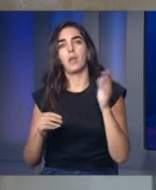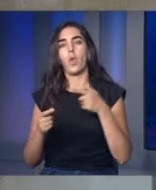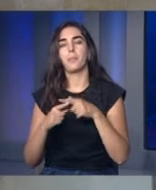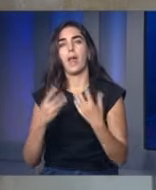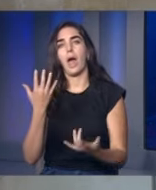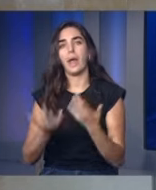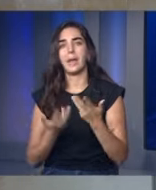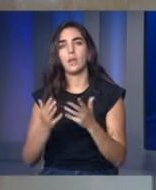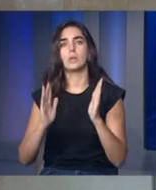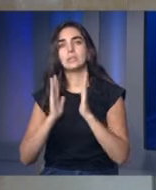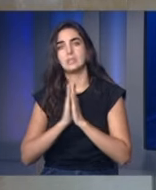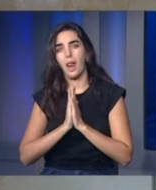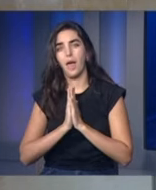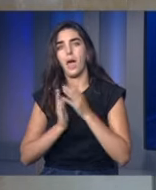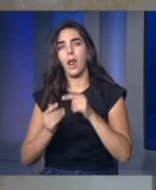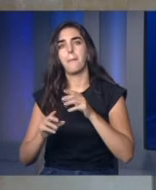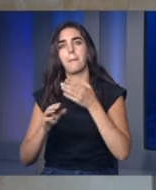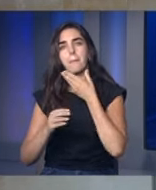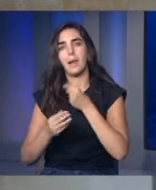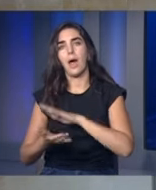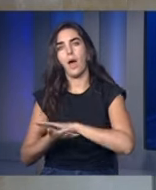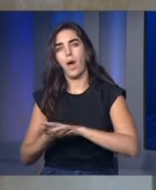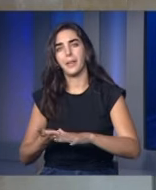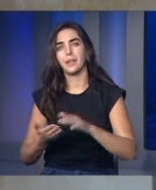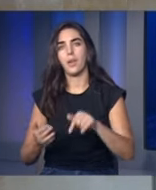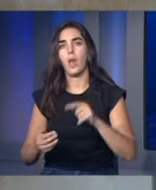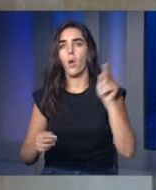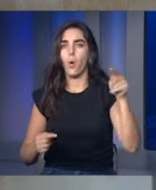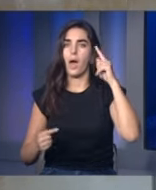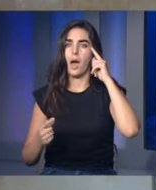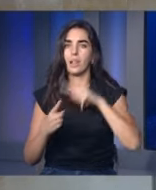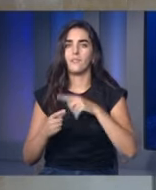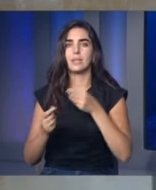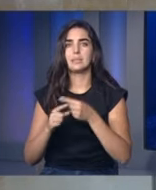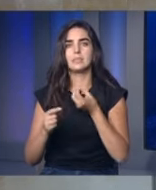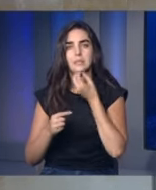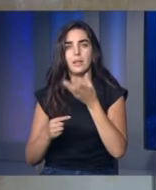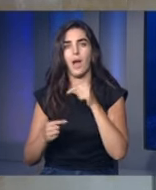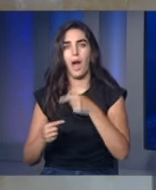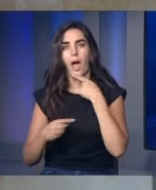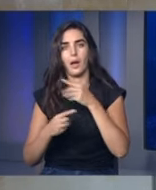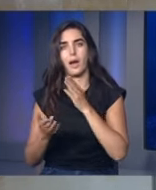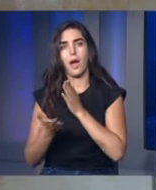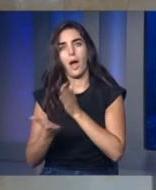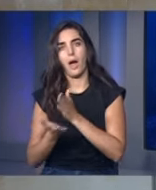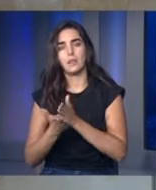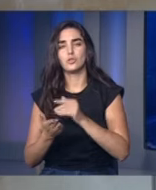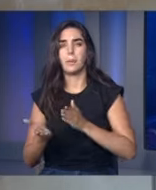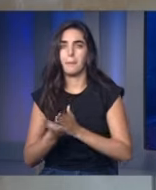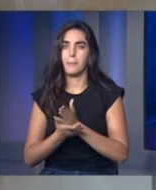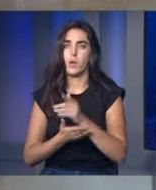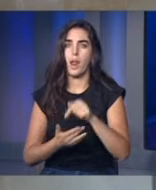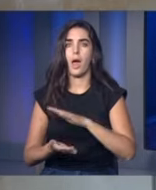ملتقى. يقول زاد: هما الحريق والصلاة من أجل الأرض،